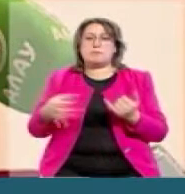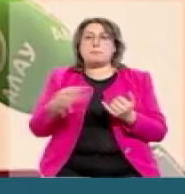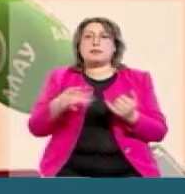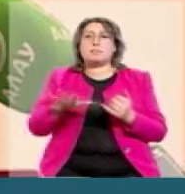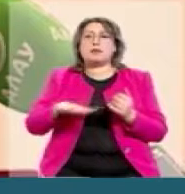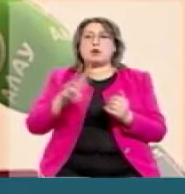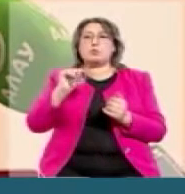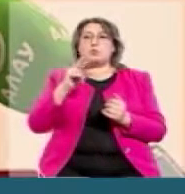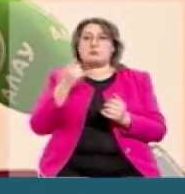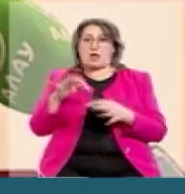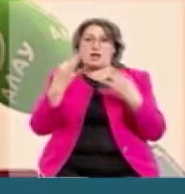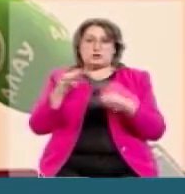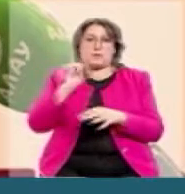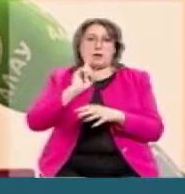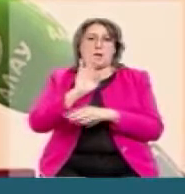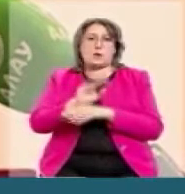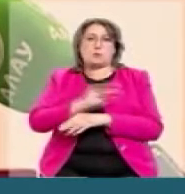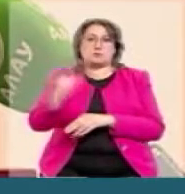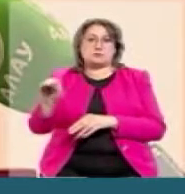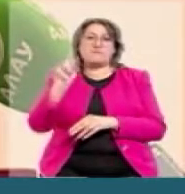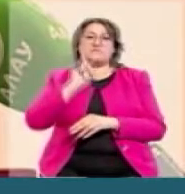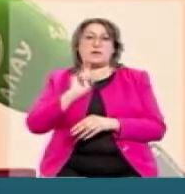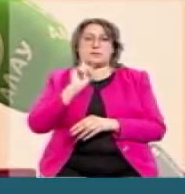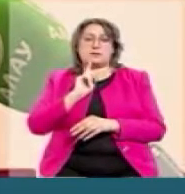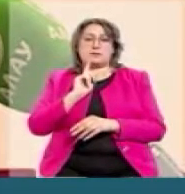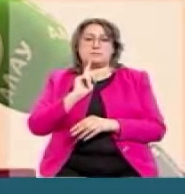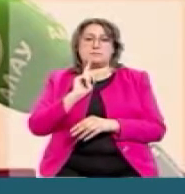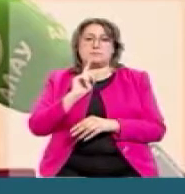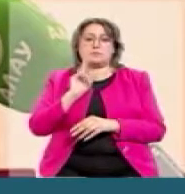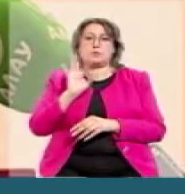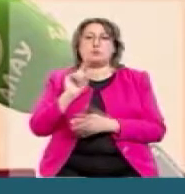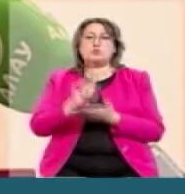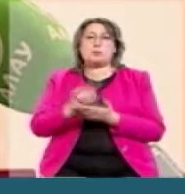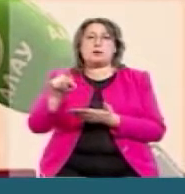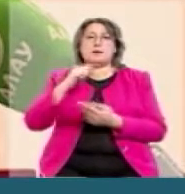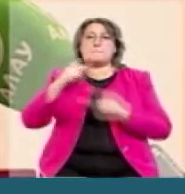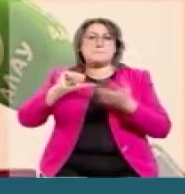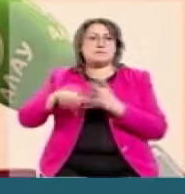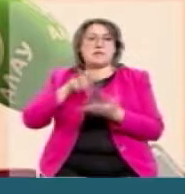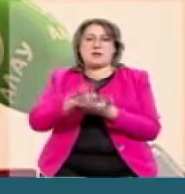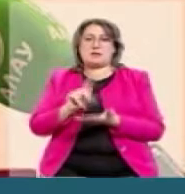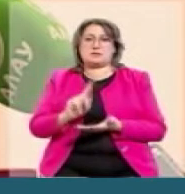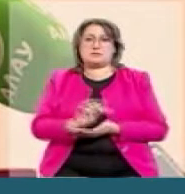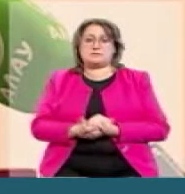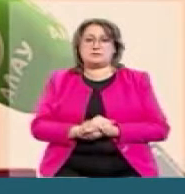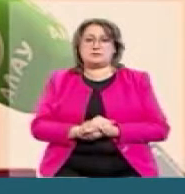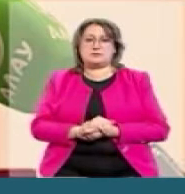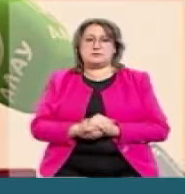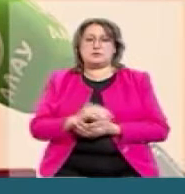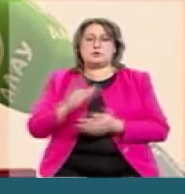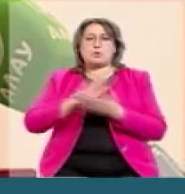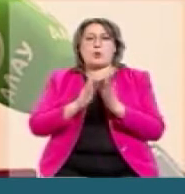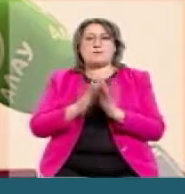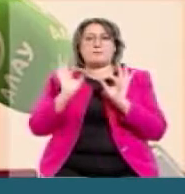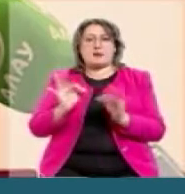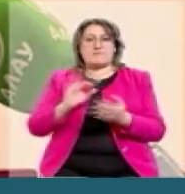Хунай разрешили пока поставить киоски там, временные. Но чтобы они не остались постоянными. Договор правильно